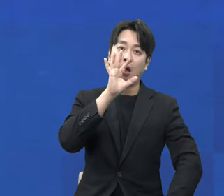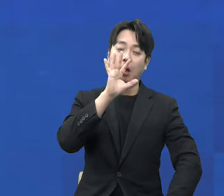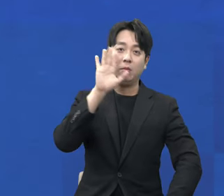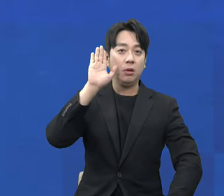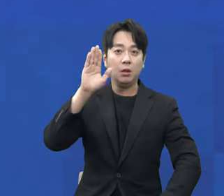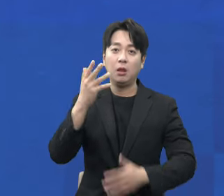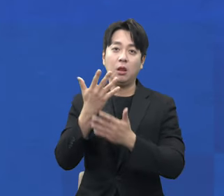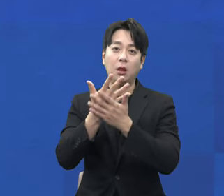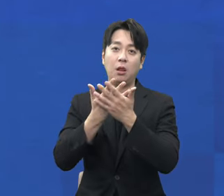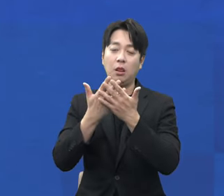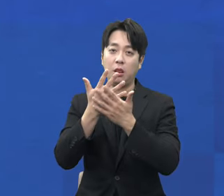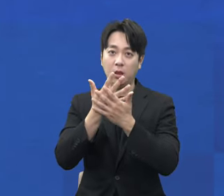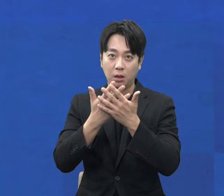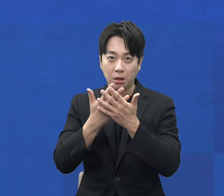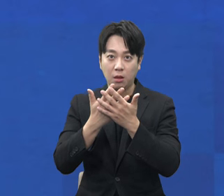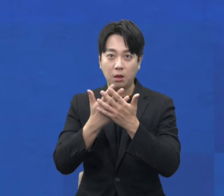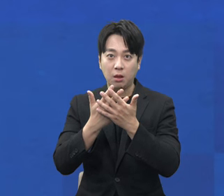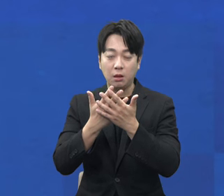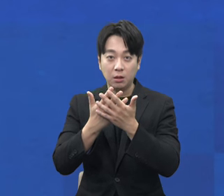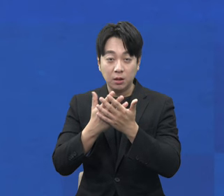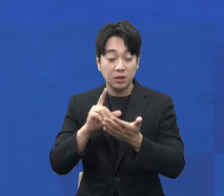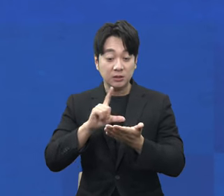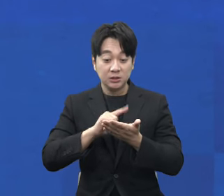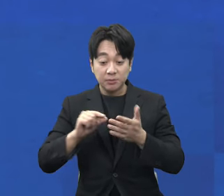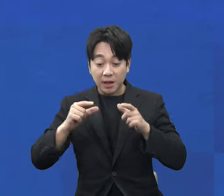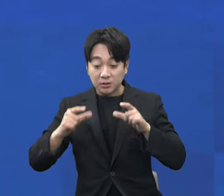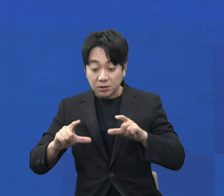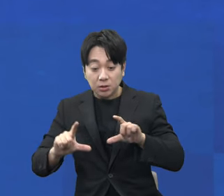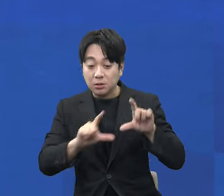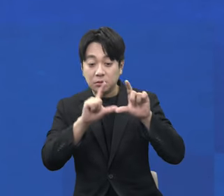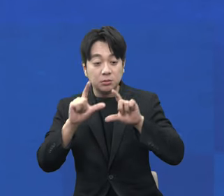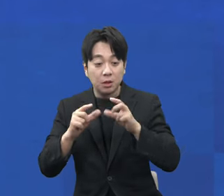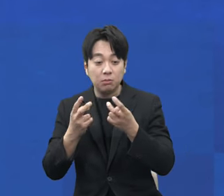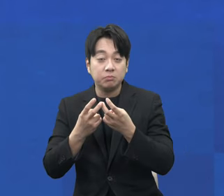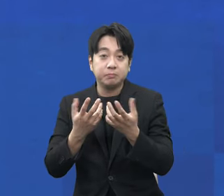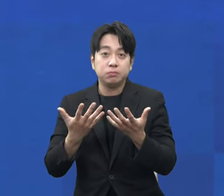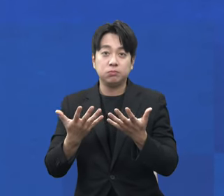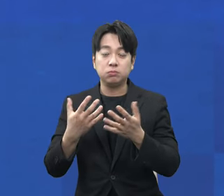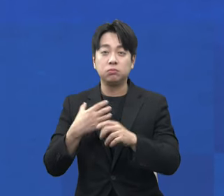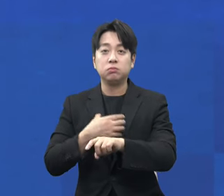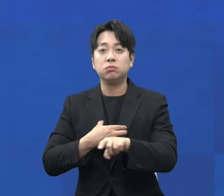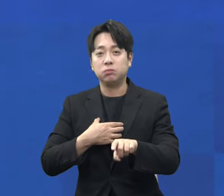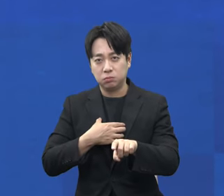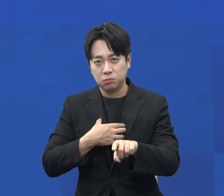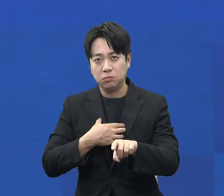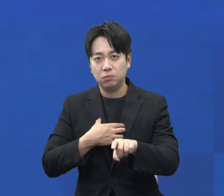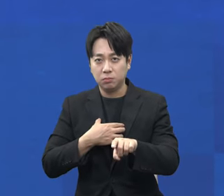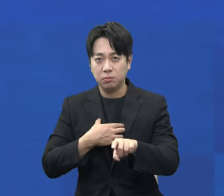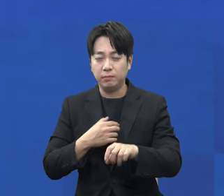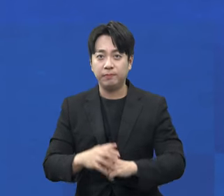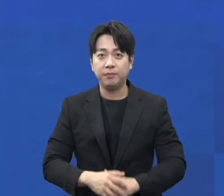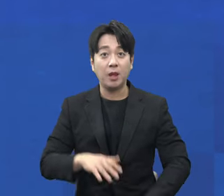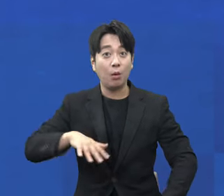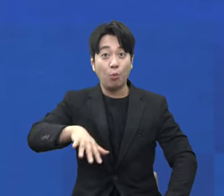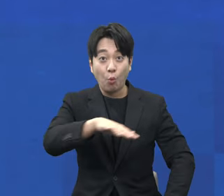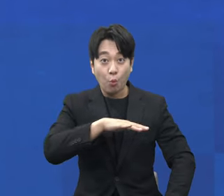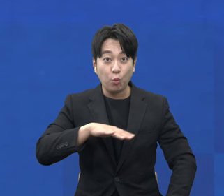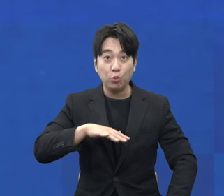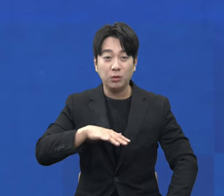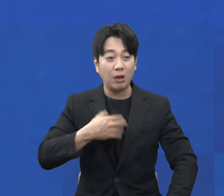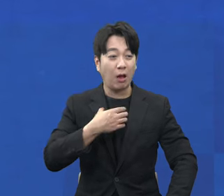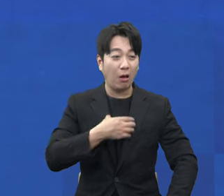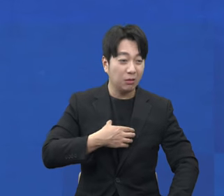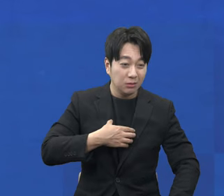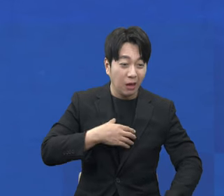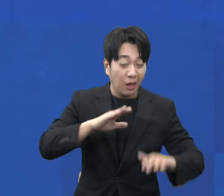지역 소멸로 미래를 잃어가는 청년, 그리고 이 모든 문제로 미래를 포기해야